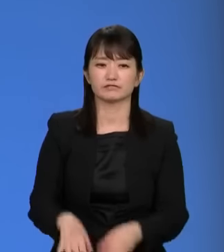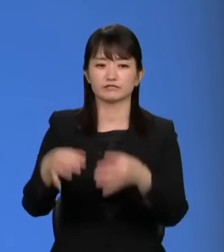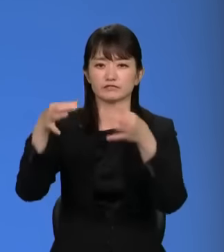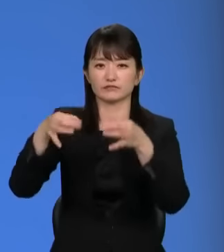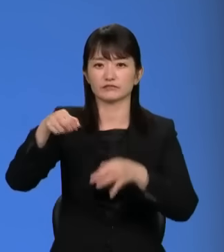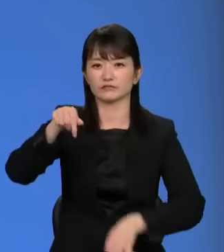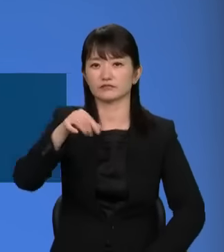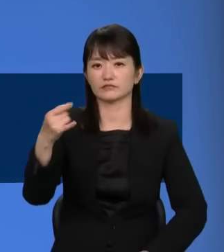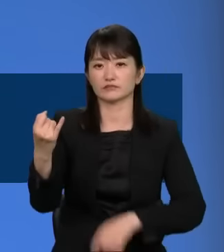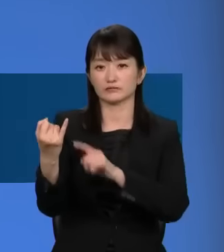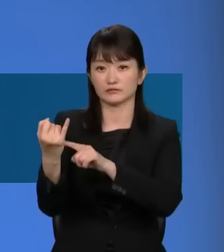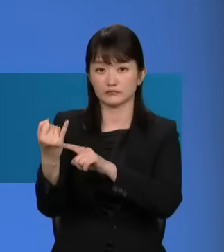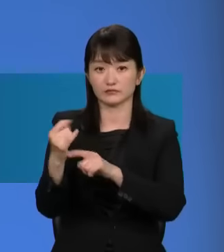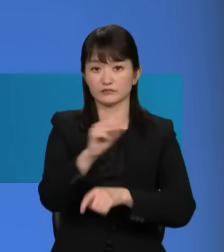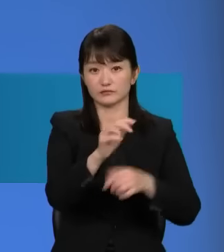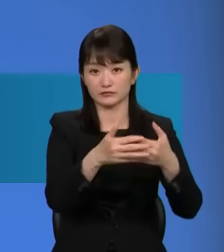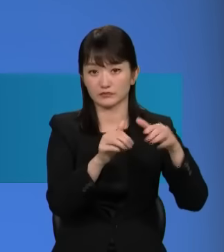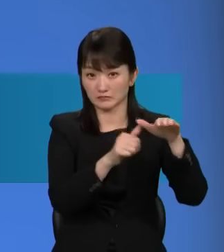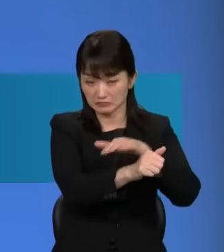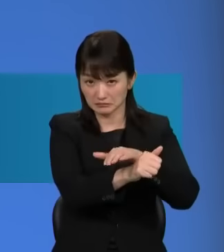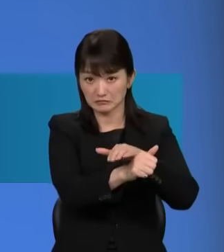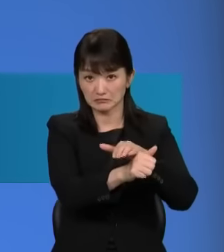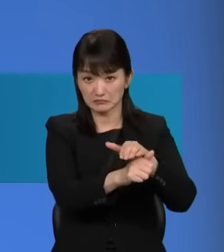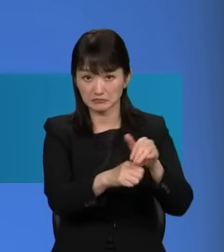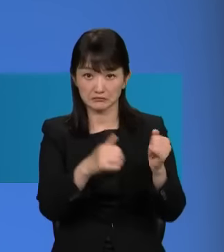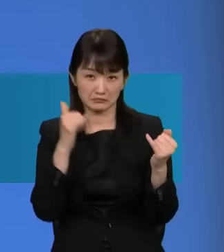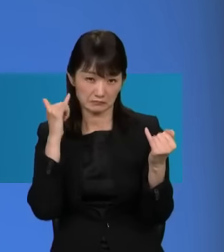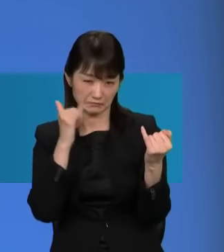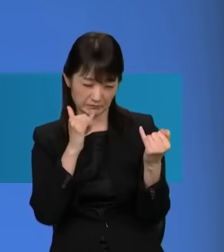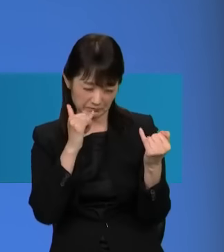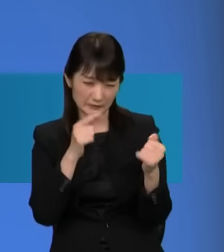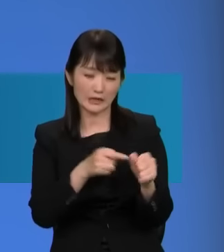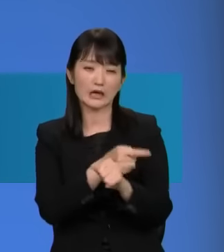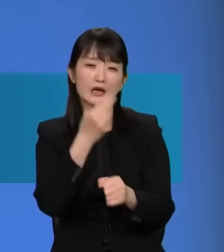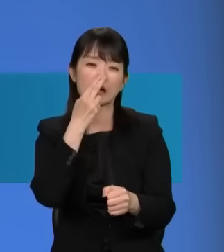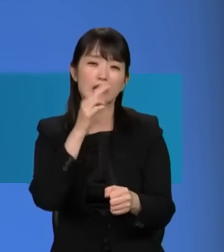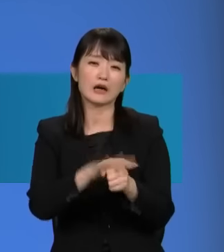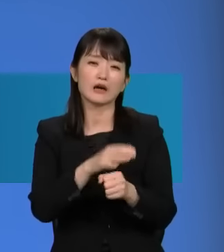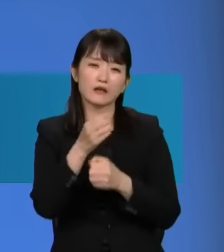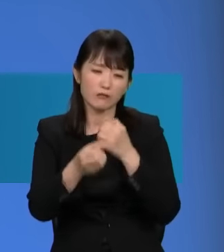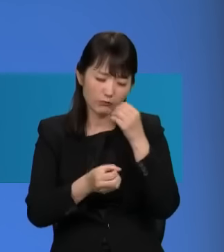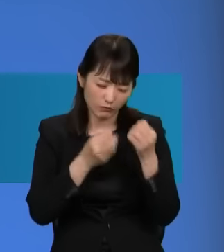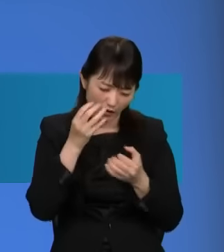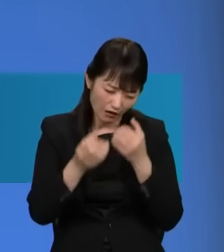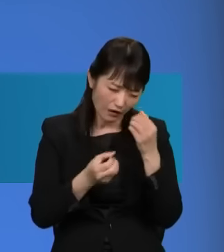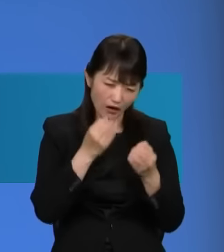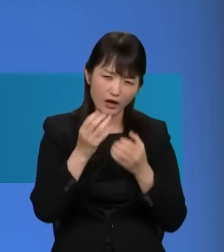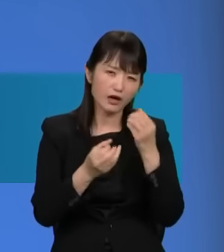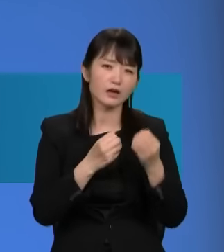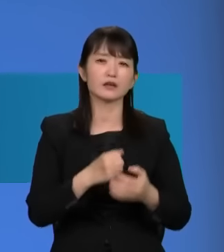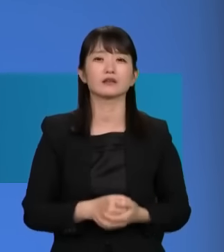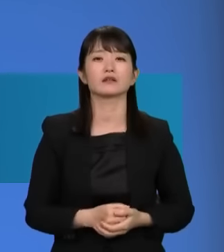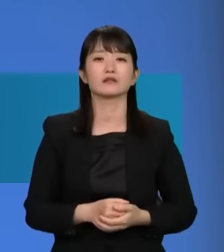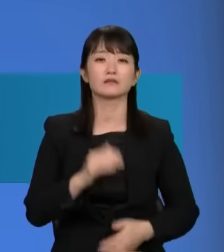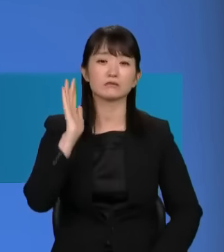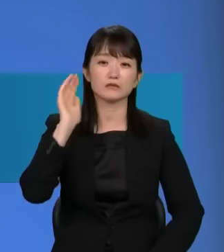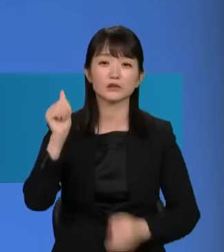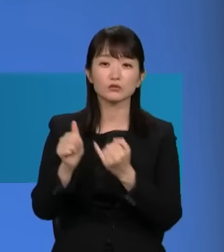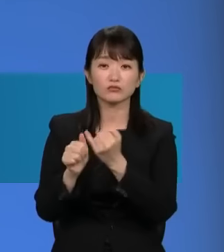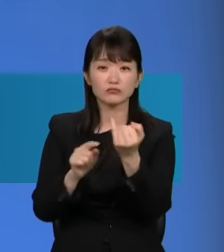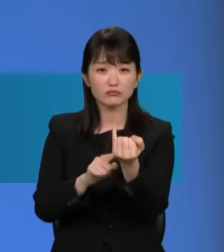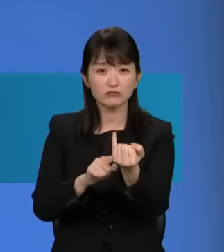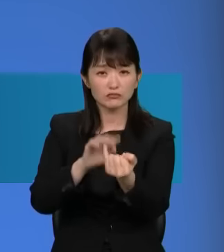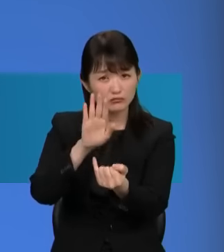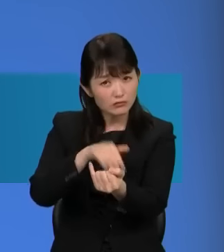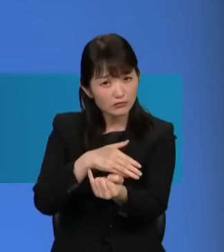김건희 여사가 최근 야당 대표에게 전화해 한시간 동안 억울함을 토로했다는 말이 나오면서 대통령 부인이 그랬다면